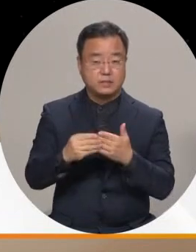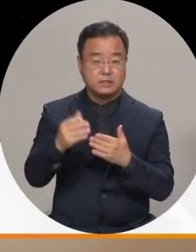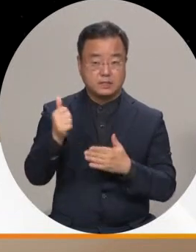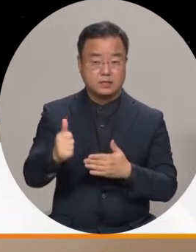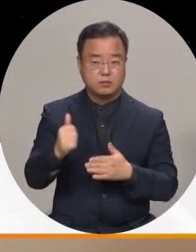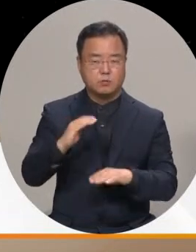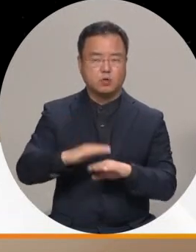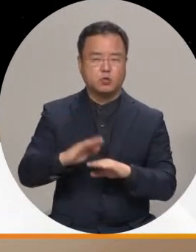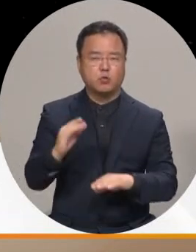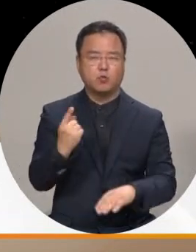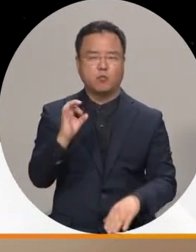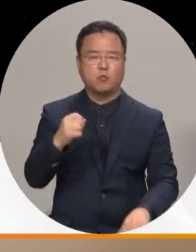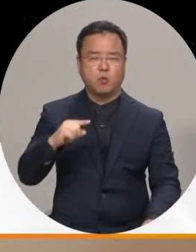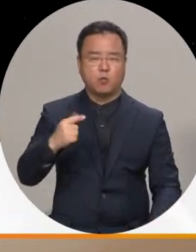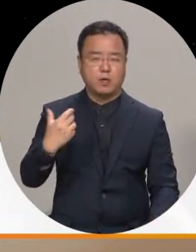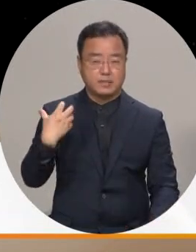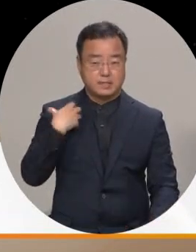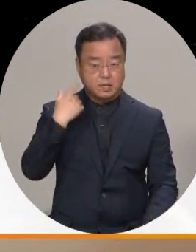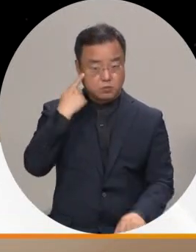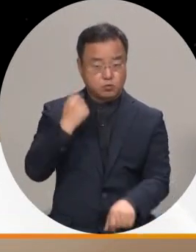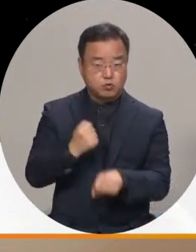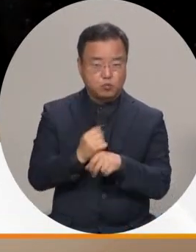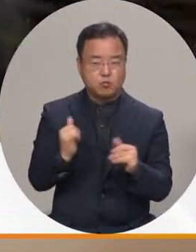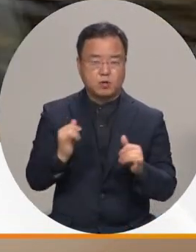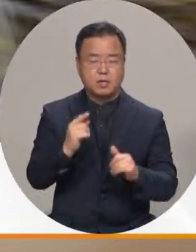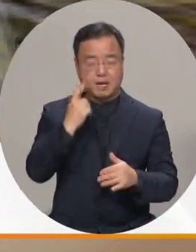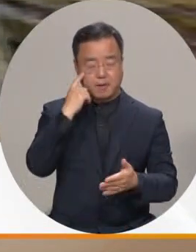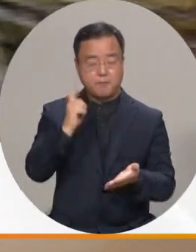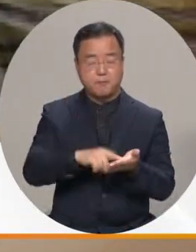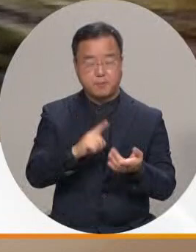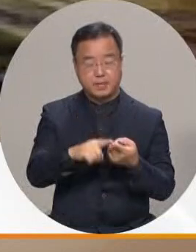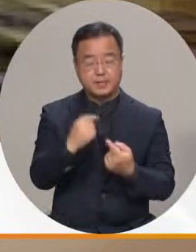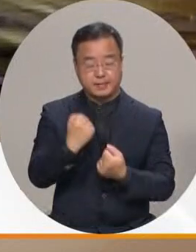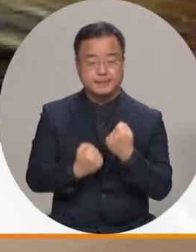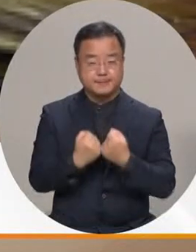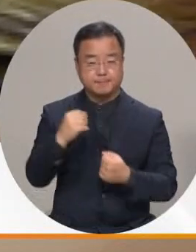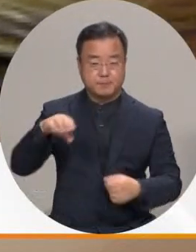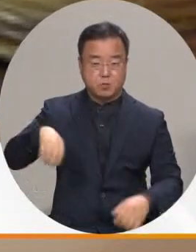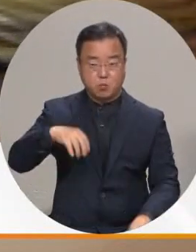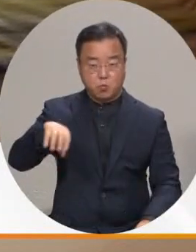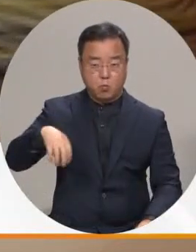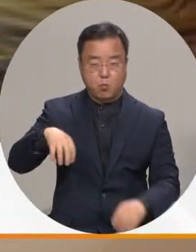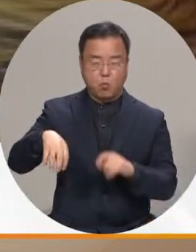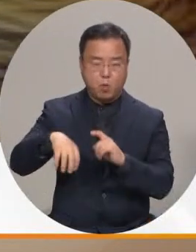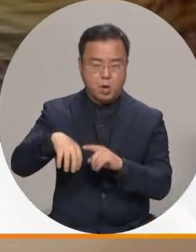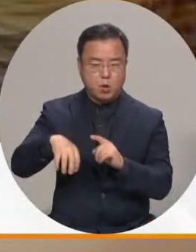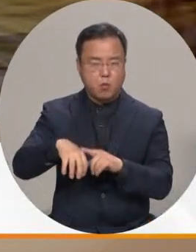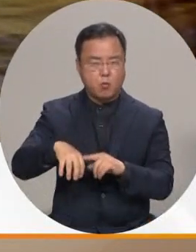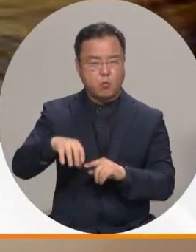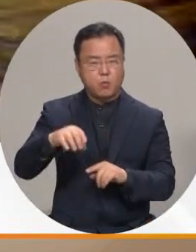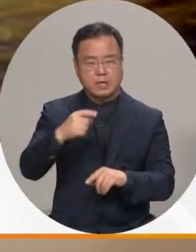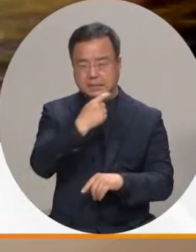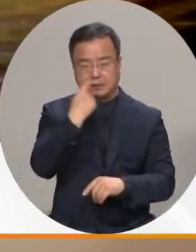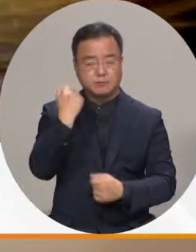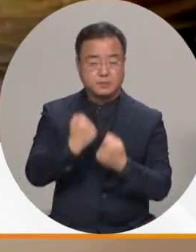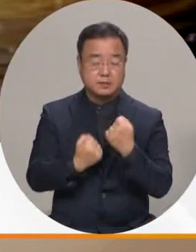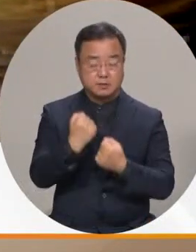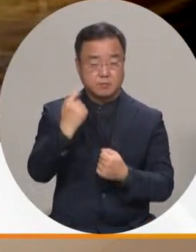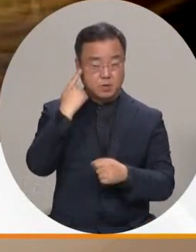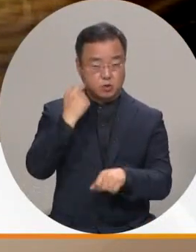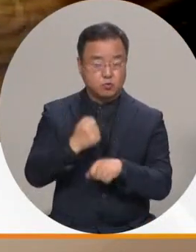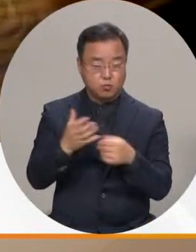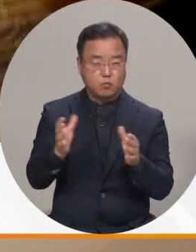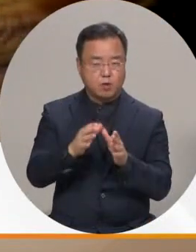손봉원 책임 연구원은 이번 발견에 대해서 회전하는 블랙홀의 고유한 특성을 독자적으로 입증한 이번 연구는 한국과 동아시아